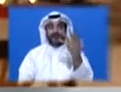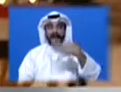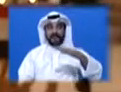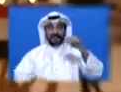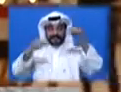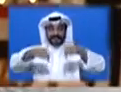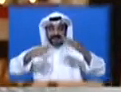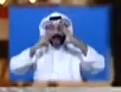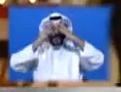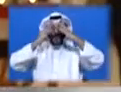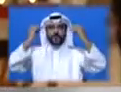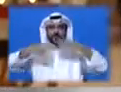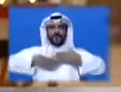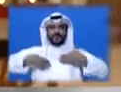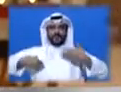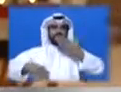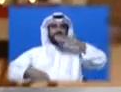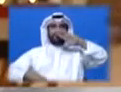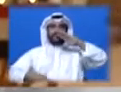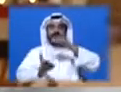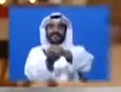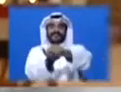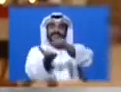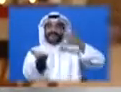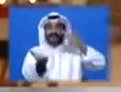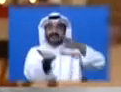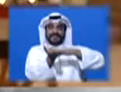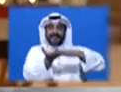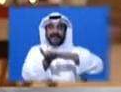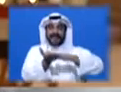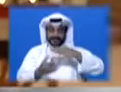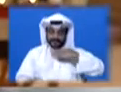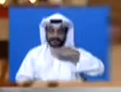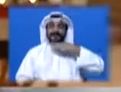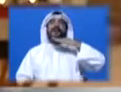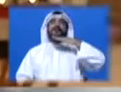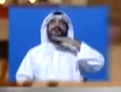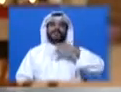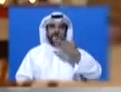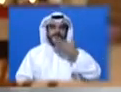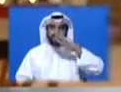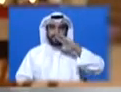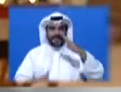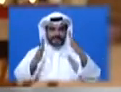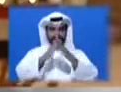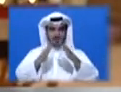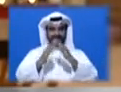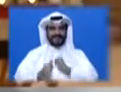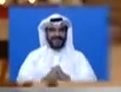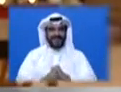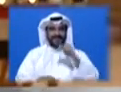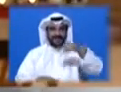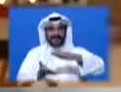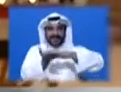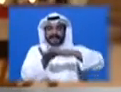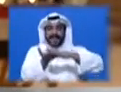احنا قدرنا نحرر الأرض بالعزة والكرامة المصرية، يعني ورجعت